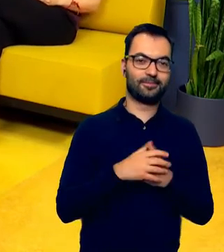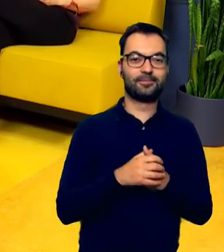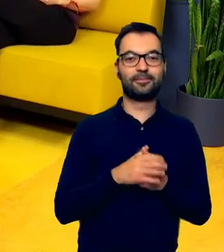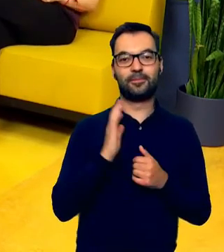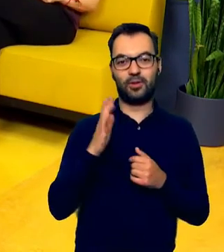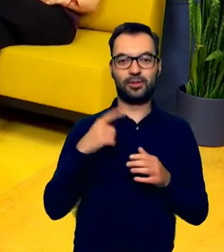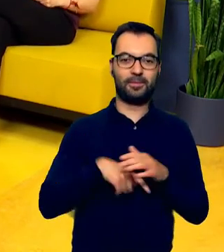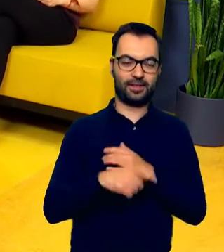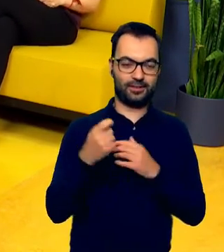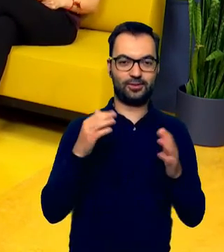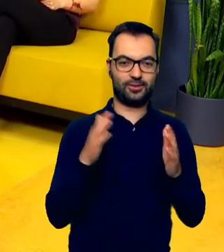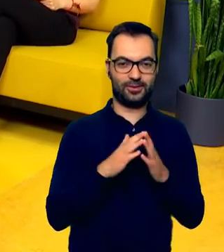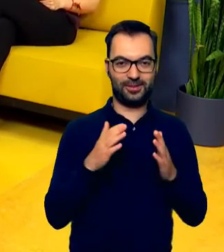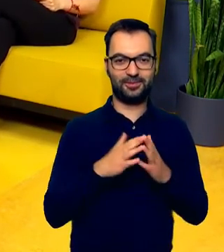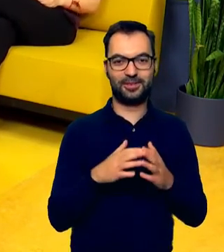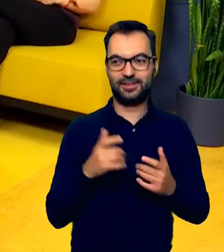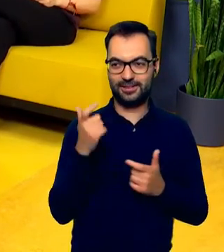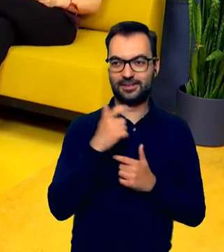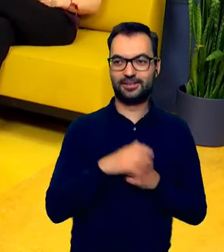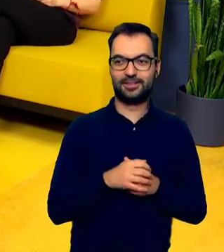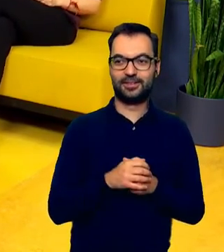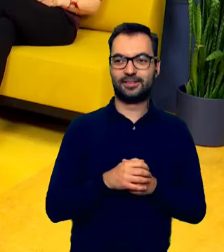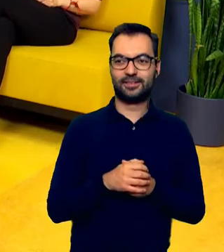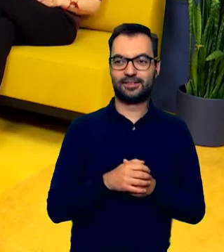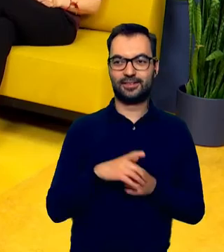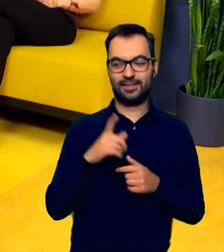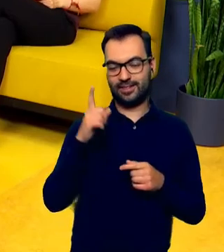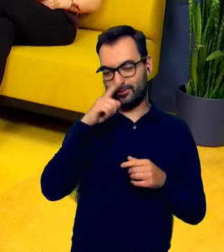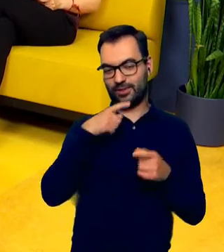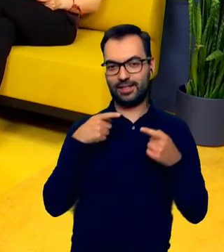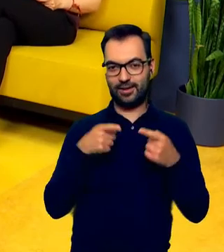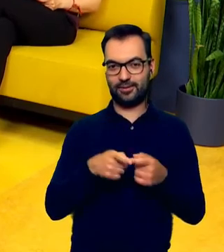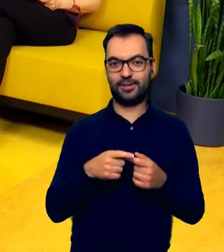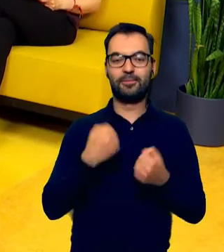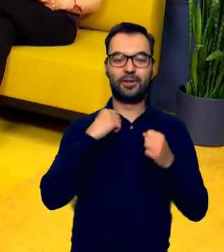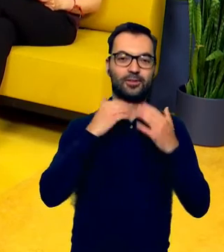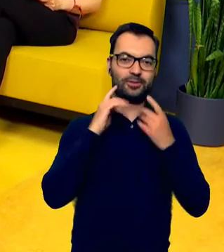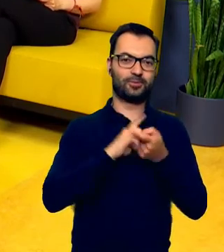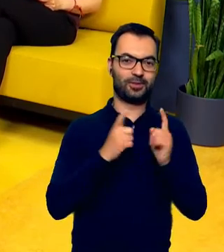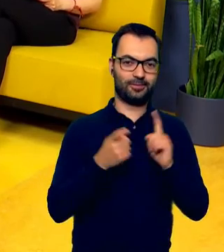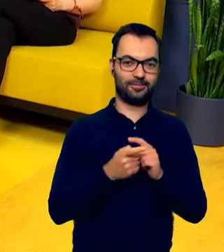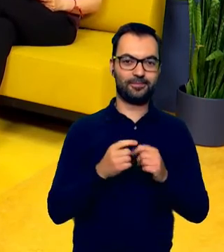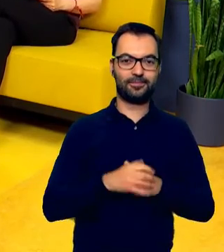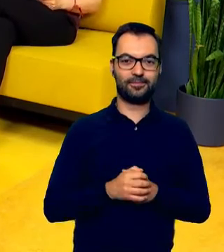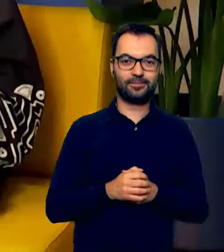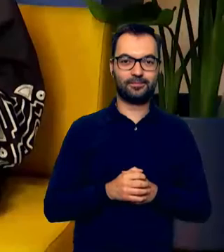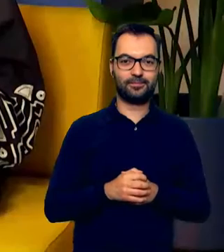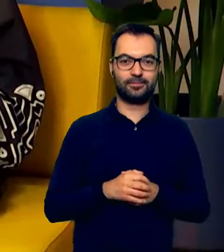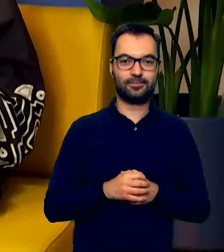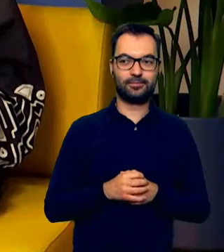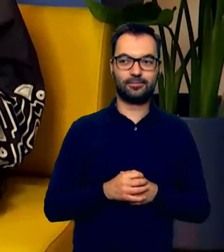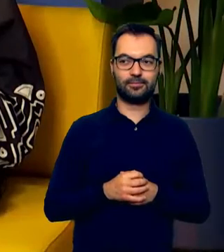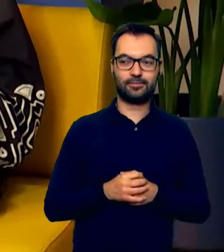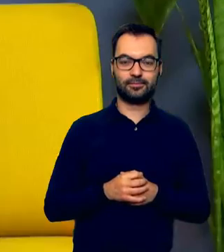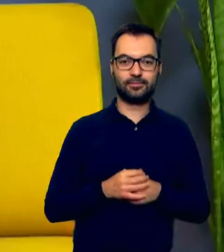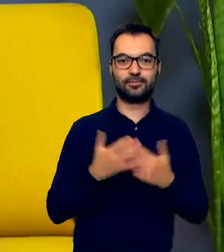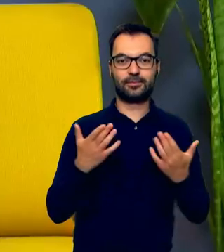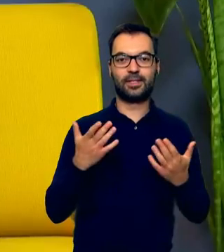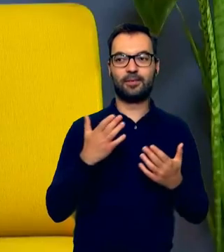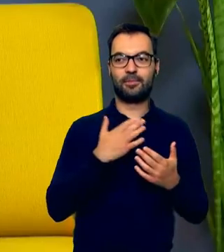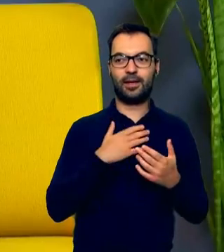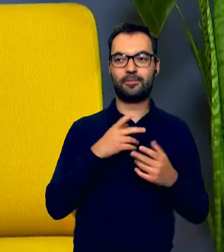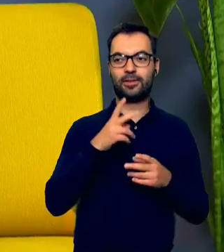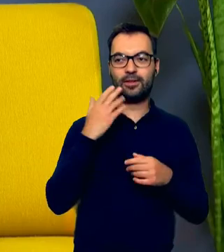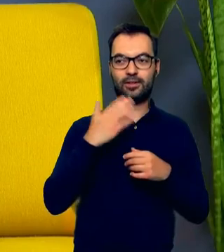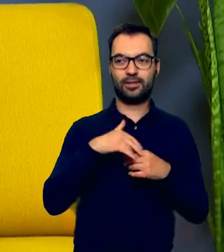po czym metrem wraca do domu. Nie tam, gdzie trzeba, nie tam, gdzie mieszka. Nie trafię. Bardzo Wam dziękuję za spotkanie. I no i cóż, miałam